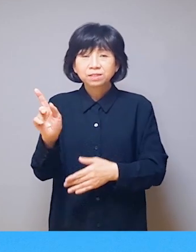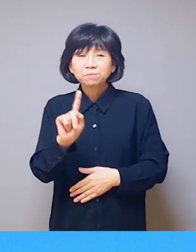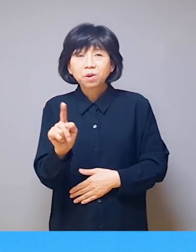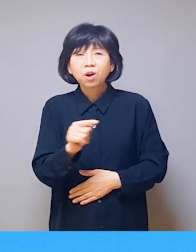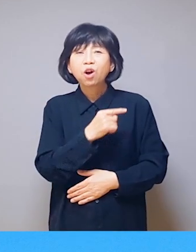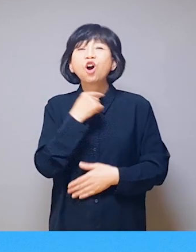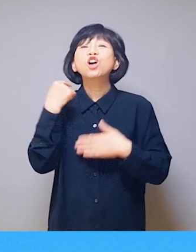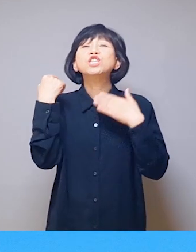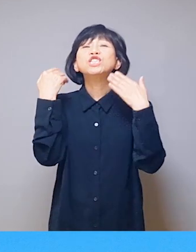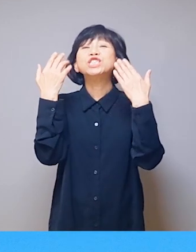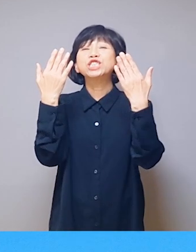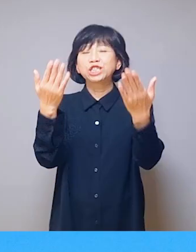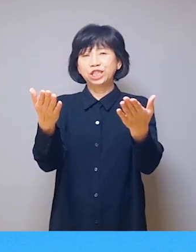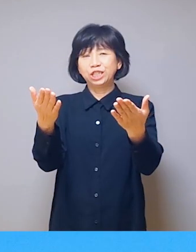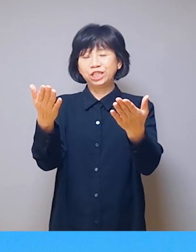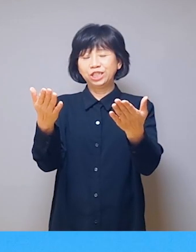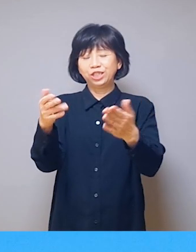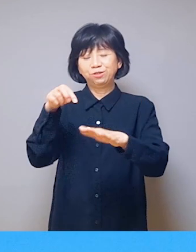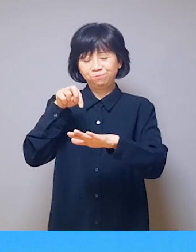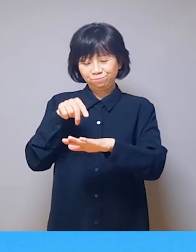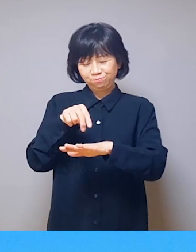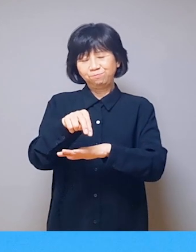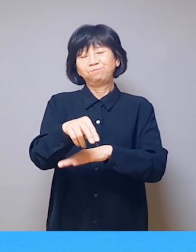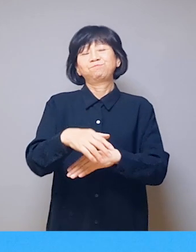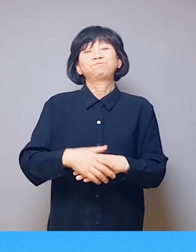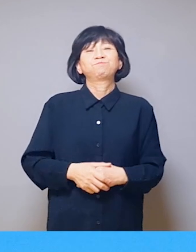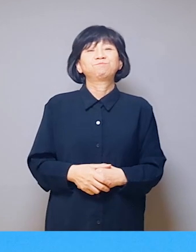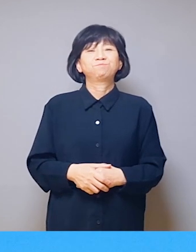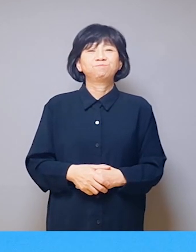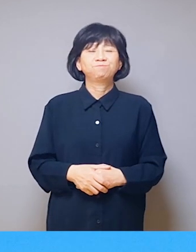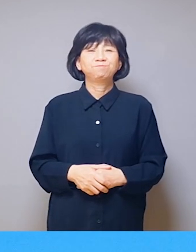뭐로요? 헌신으로 걸어가야 합니다.